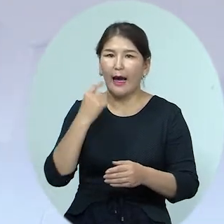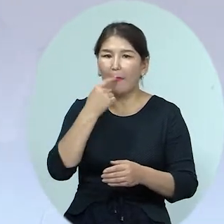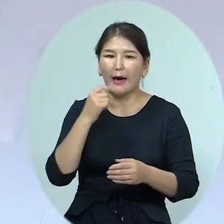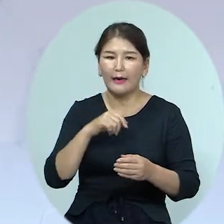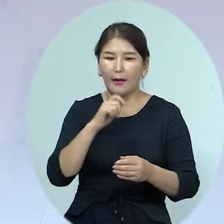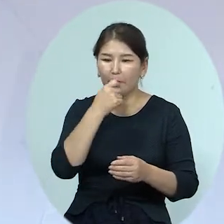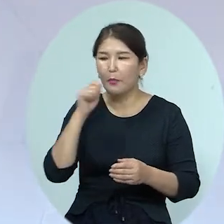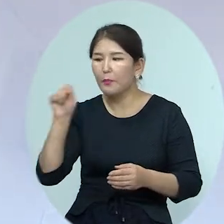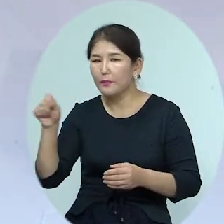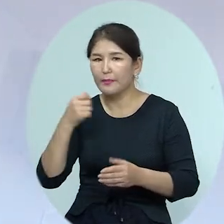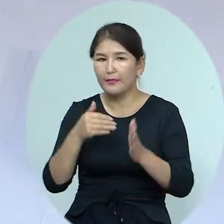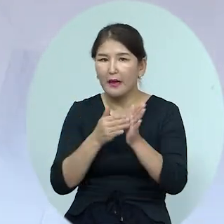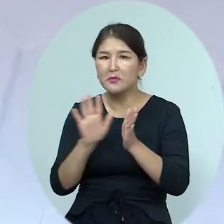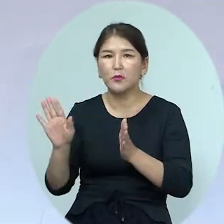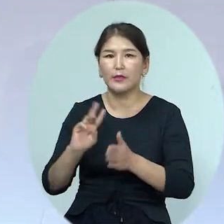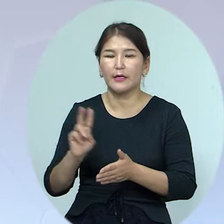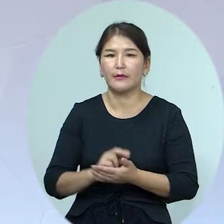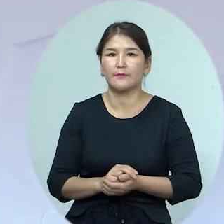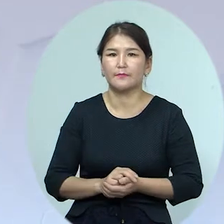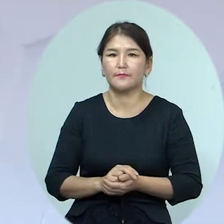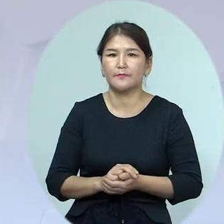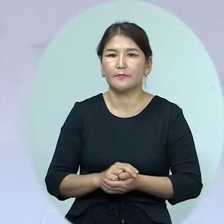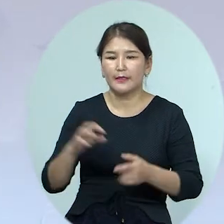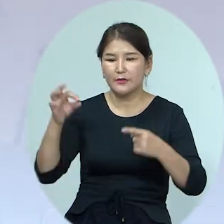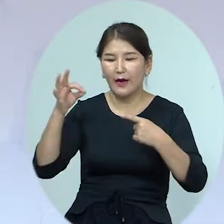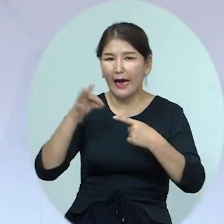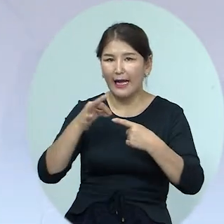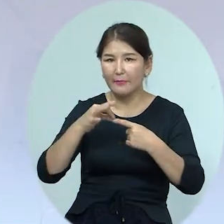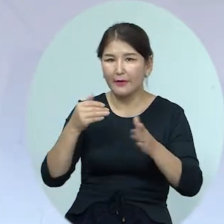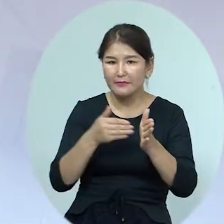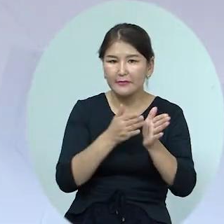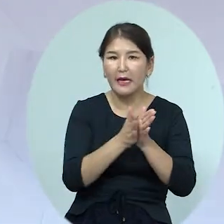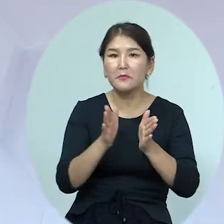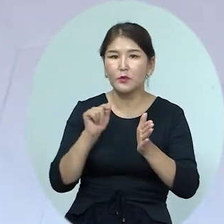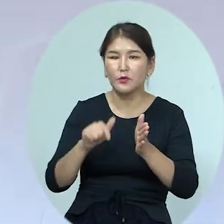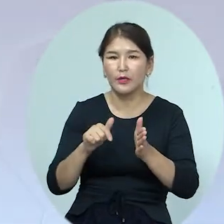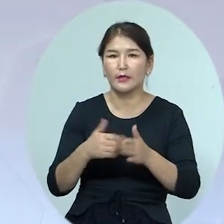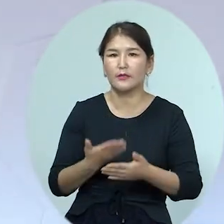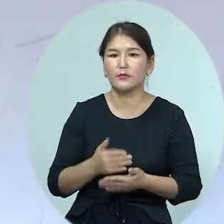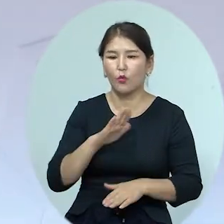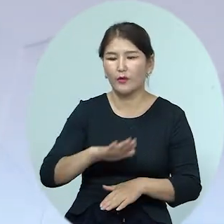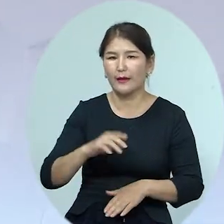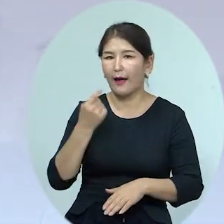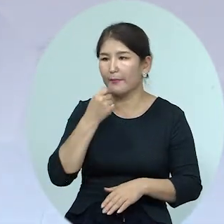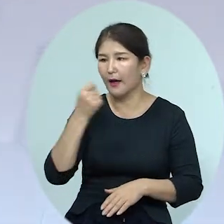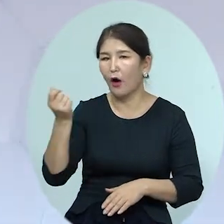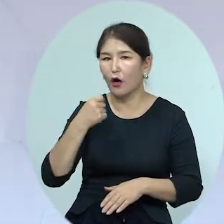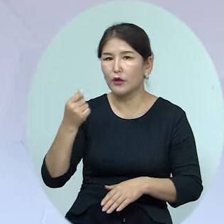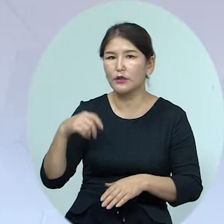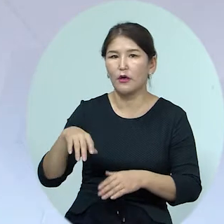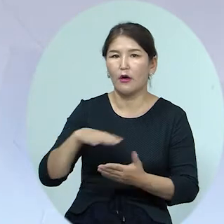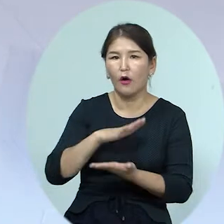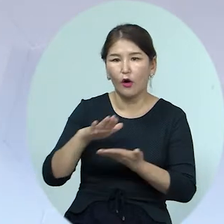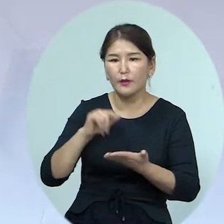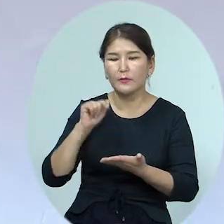халдвыг нь өөрийнхөө аманд цэвэрлэж дамжуулах, эсвэл хоолыг нь амаараа бүлээтгэж хүүхдийнхээ аманд хийх зэргээр